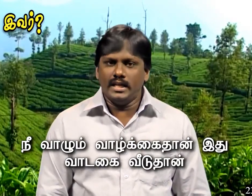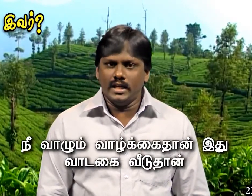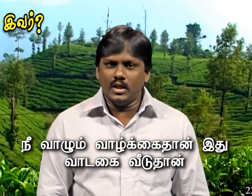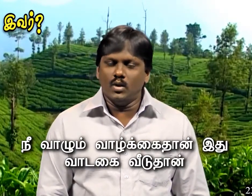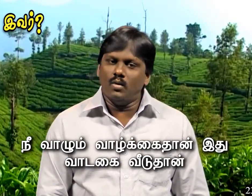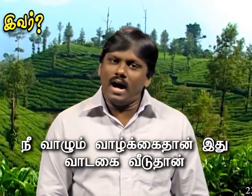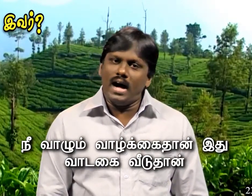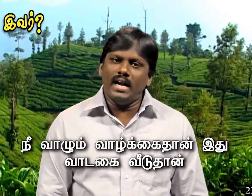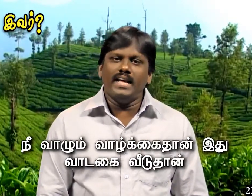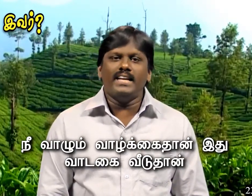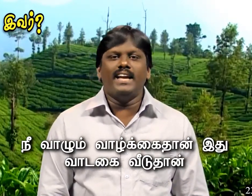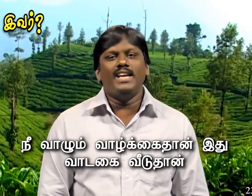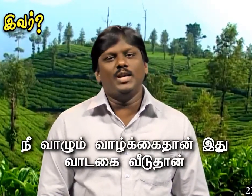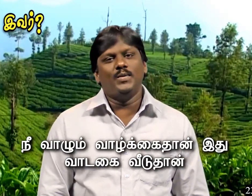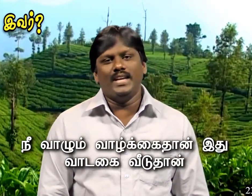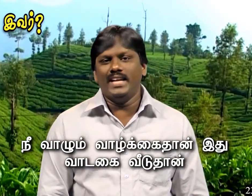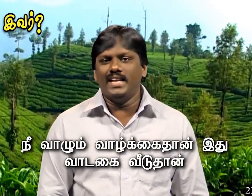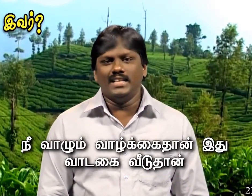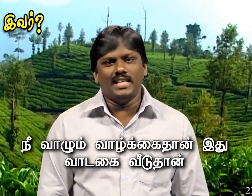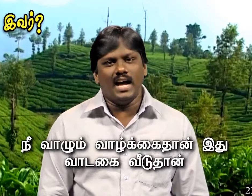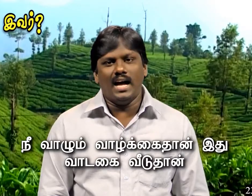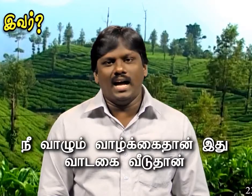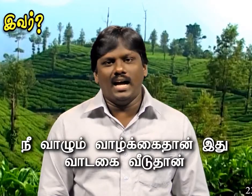வாழ்க்கைதான் இது, வாடகை